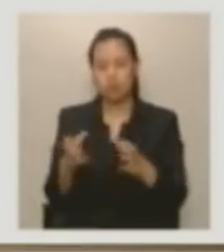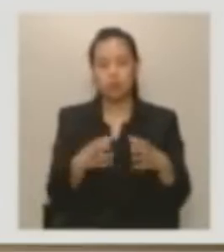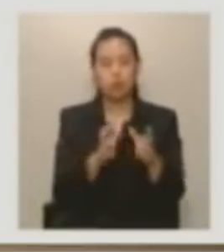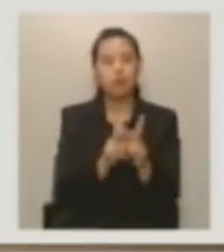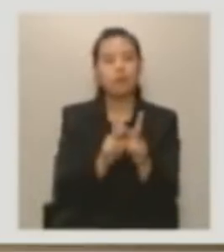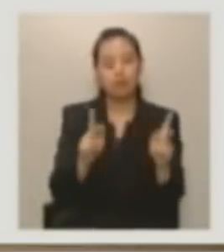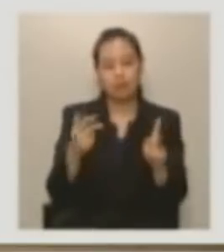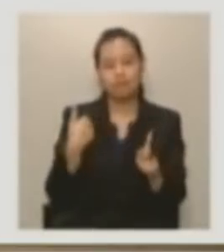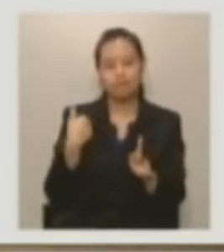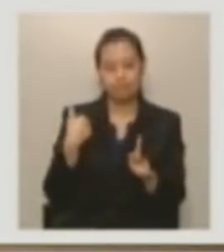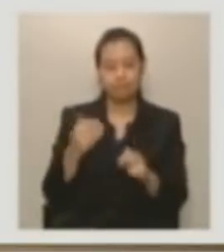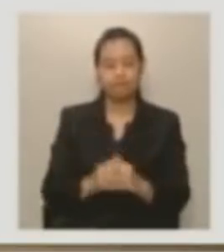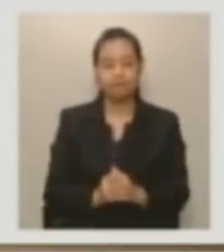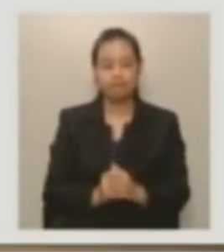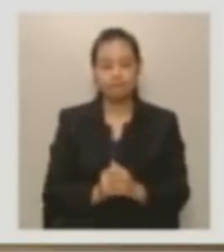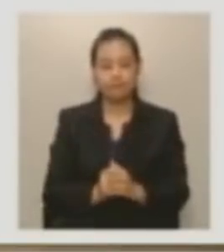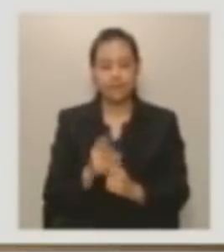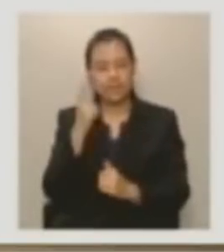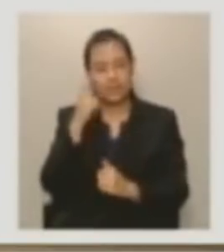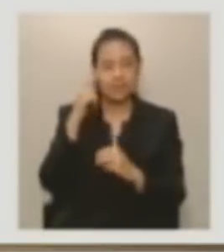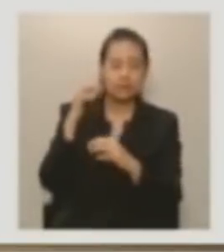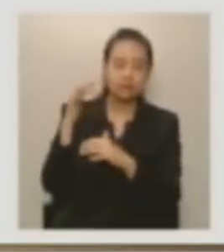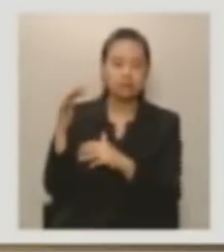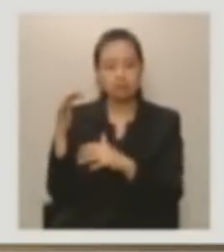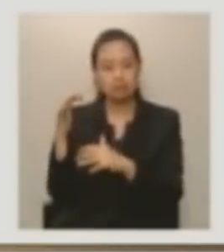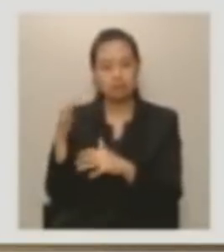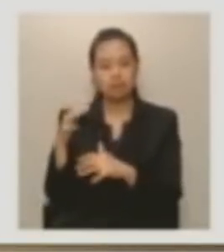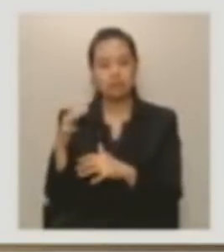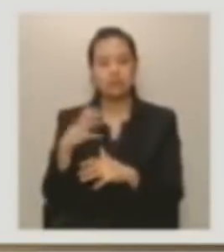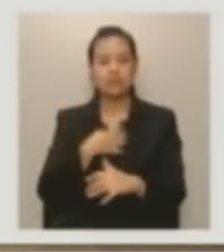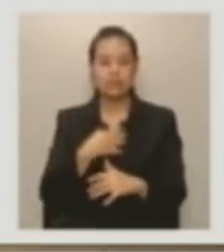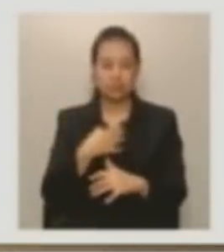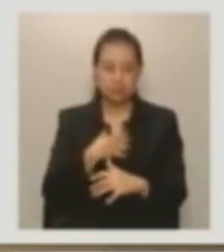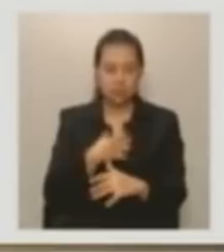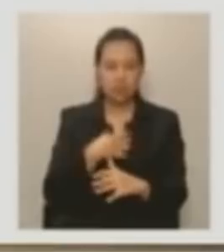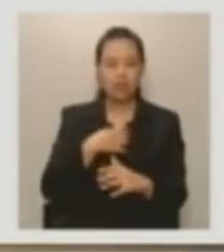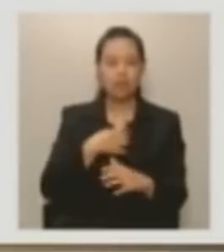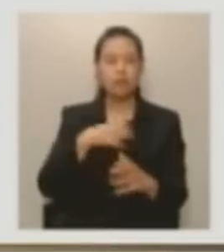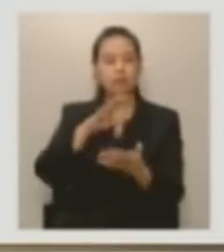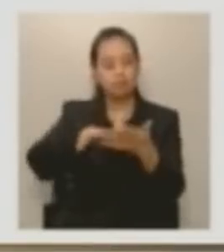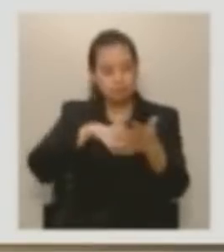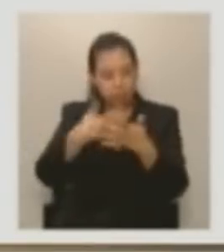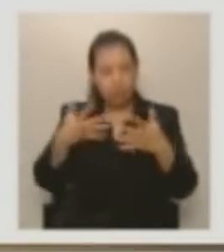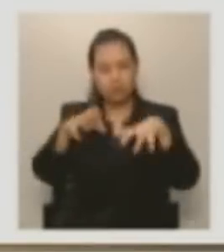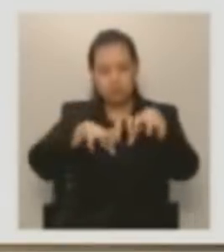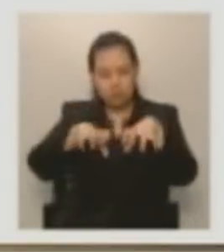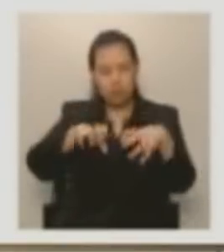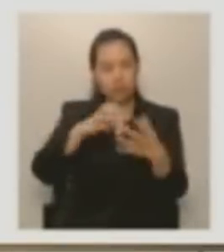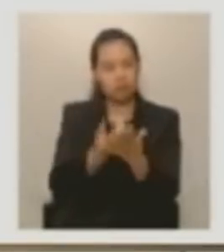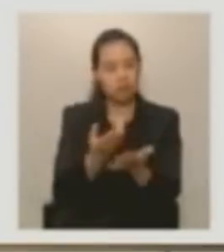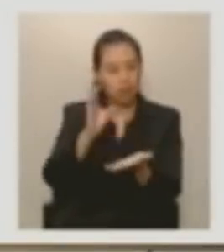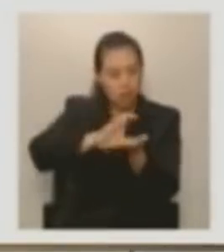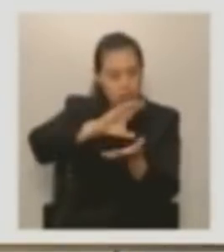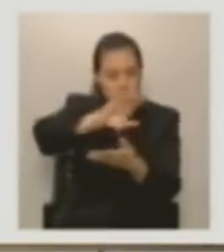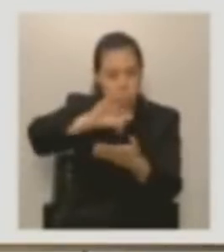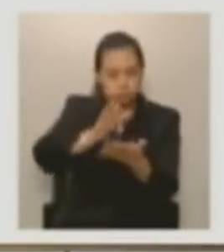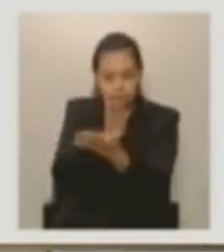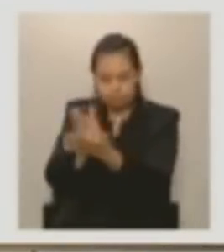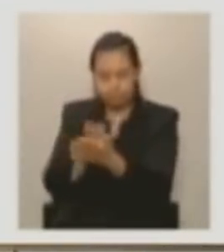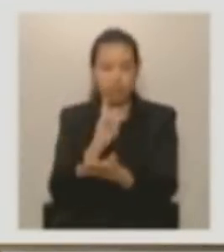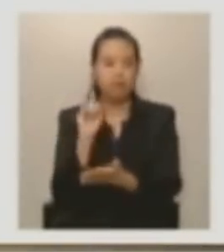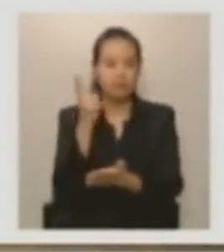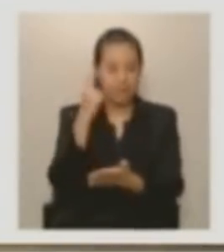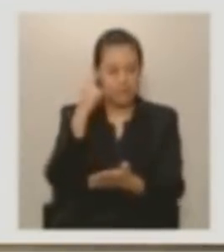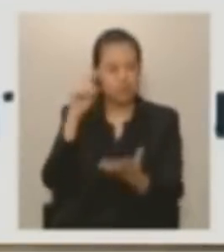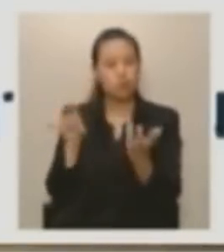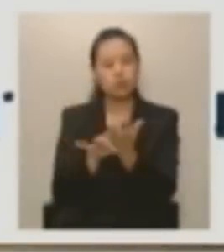ดิฉันหวังได้แต่หวังจริงๆค่ะว่าในการจัดสรรงบประมาณคราวหน้าจะเป็นการจัดสรรงบประมาณที่มีประสิทธิภาพกว่